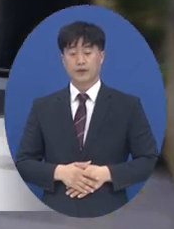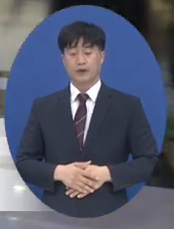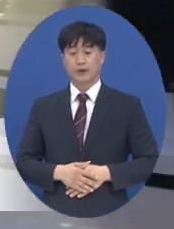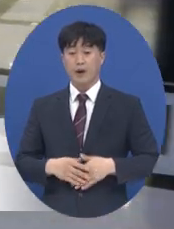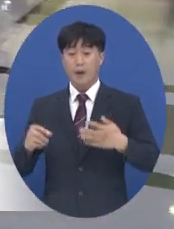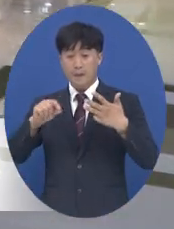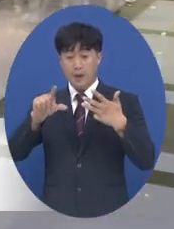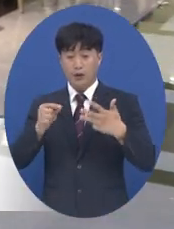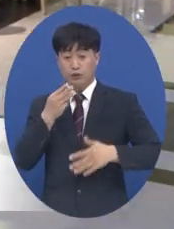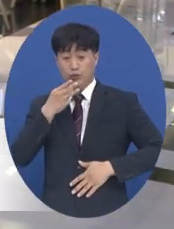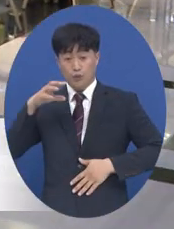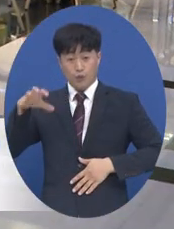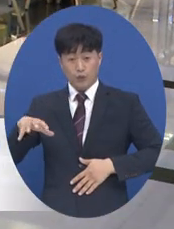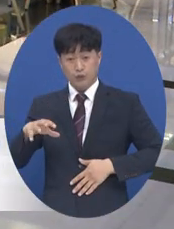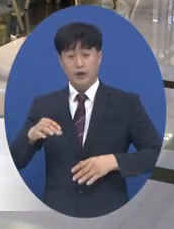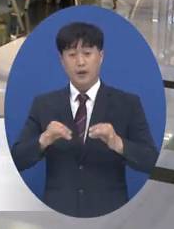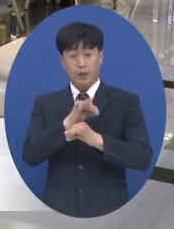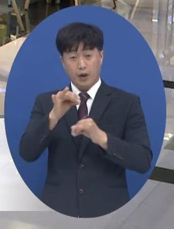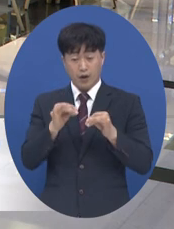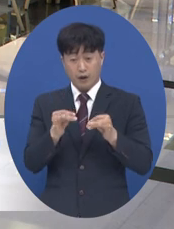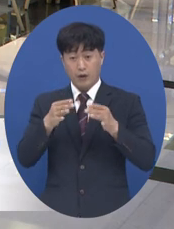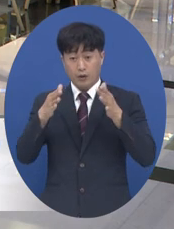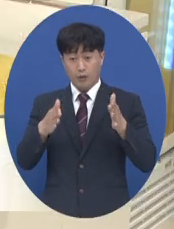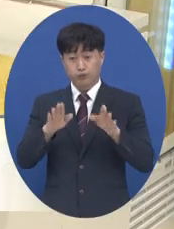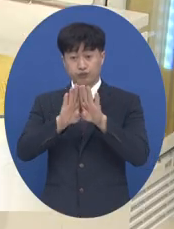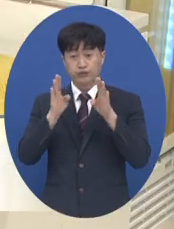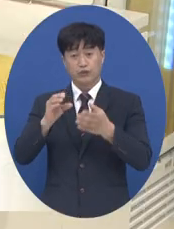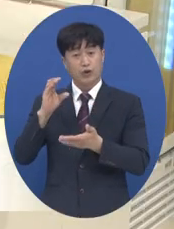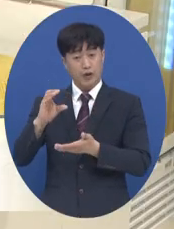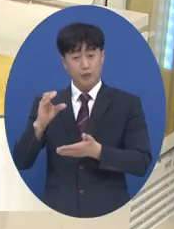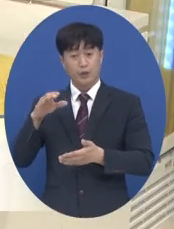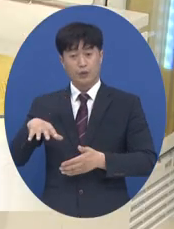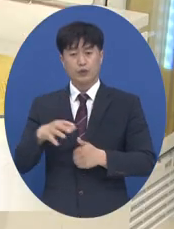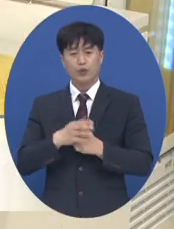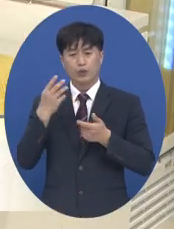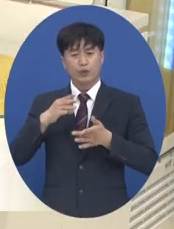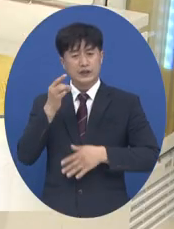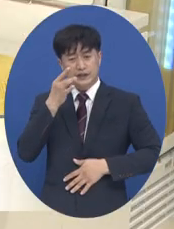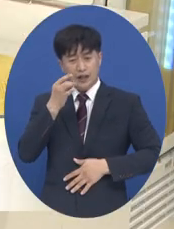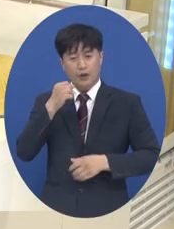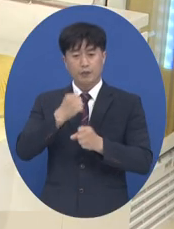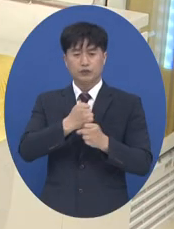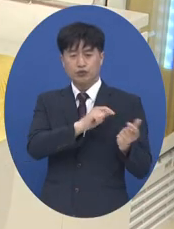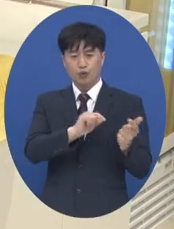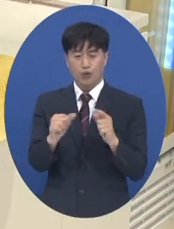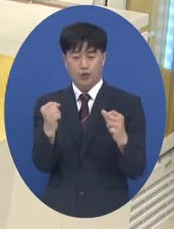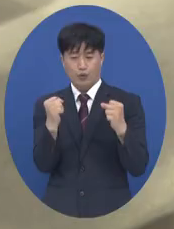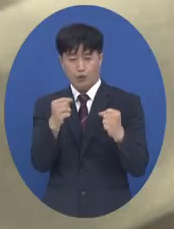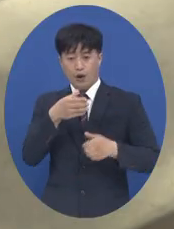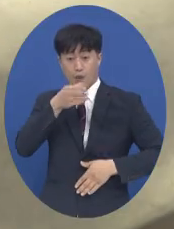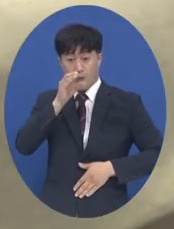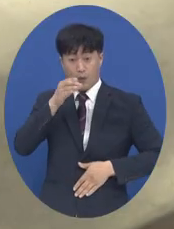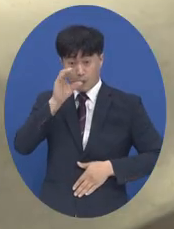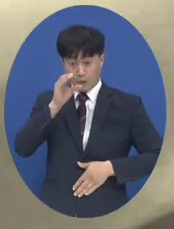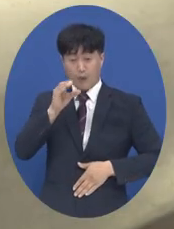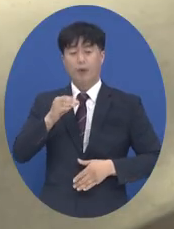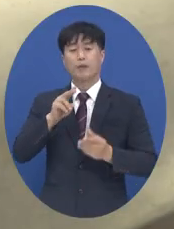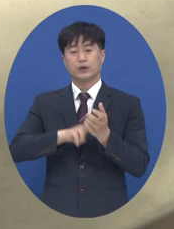지난달 서울 소재 백화점에 매장을 연이 카페. 경기도 쌀로 개발한 각종 건강 음료를